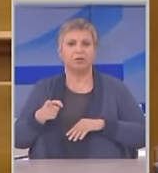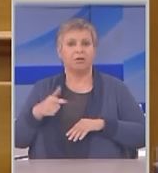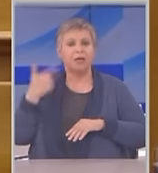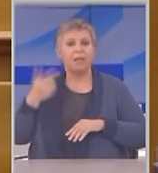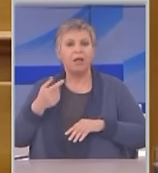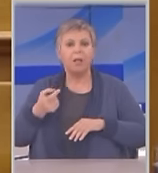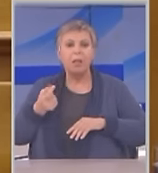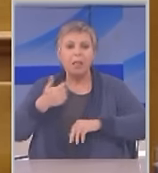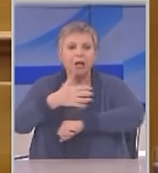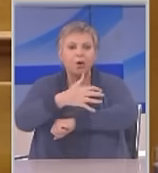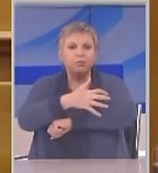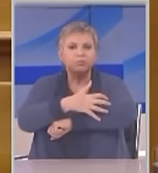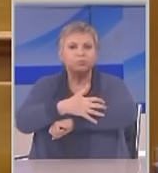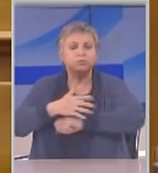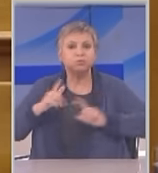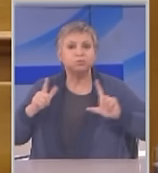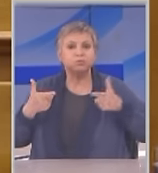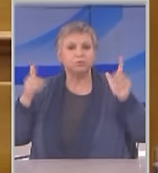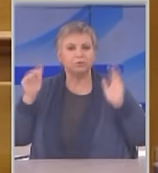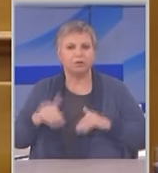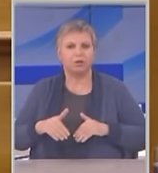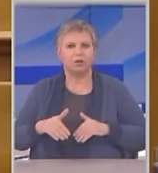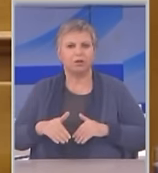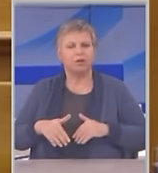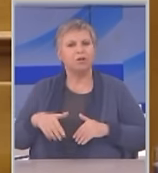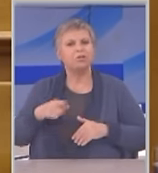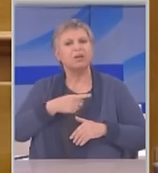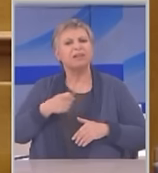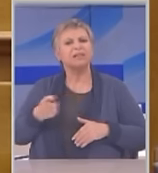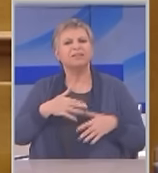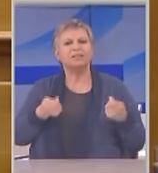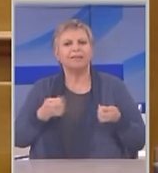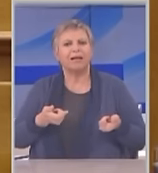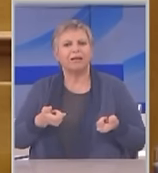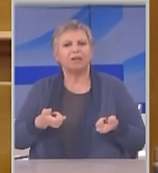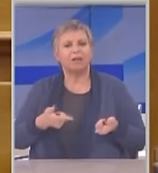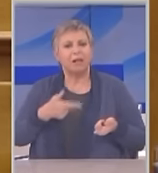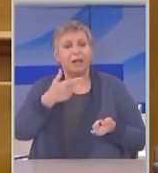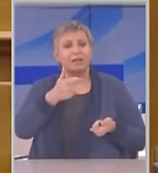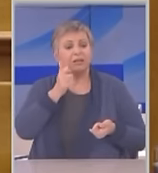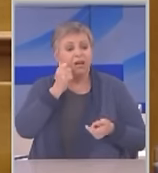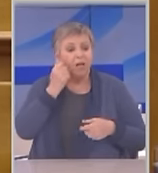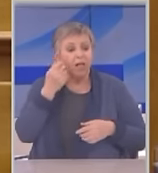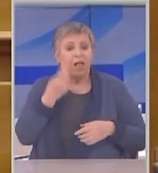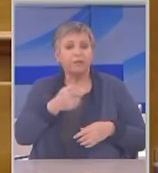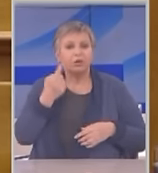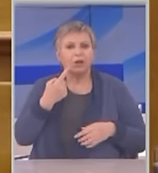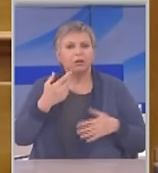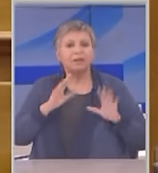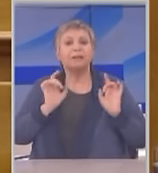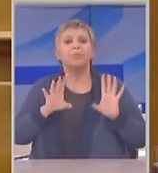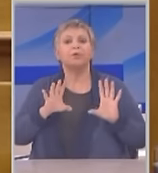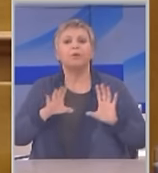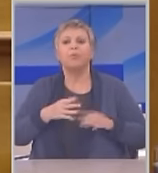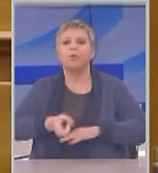κρεοκοπίας, είχατε το θράσος τότε, αντί για αυτοκριτική, να κουνάτε το δάκτυλο, λέγοντας λίγο πολύ στους Έλληνες